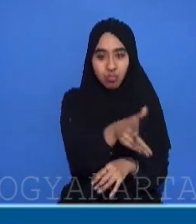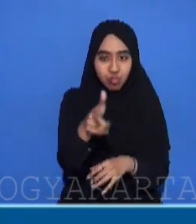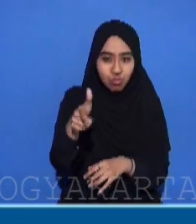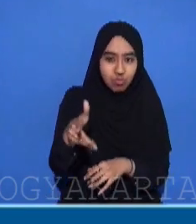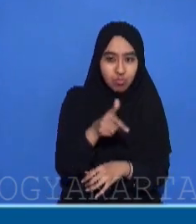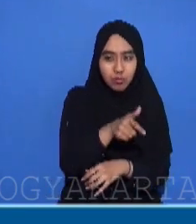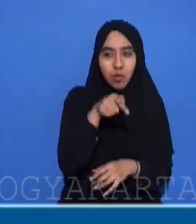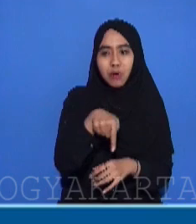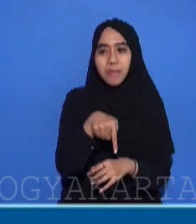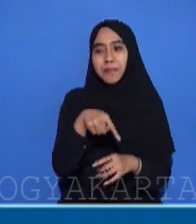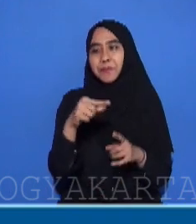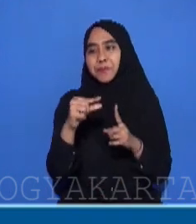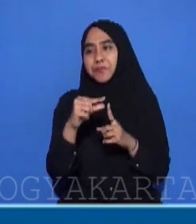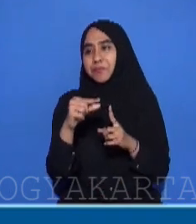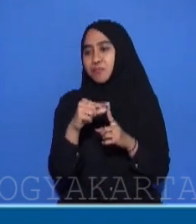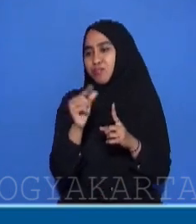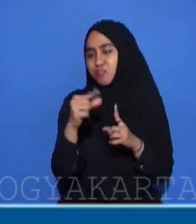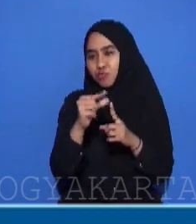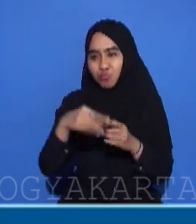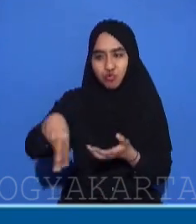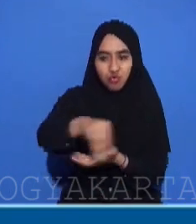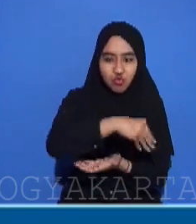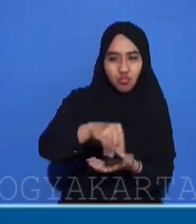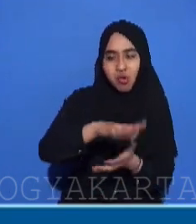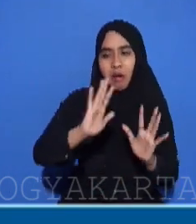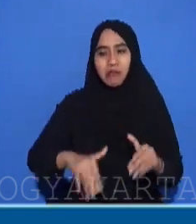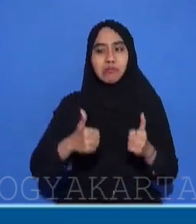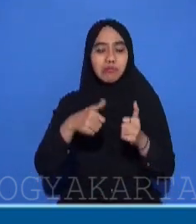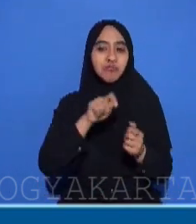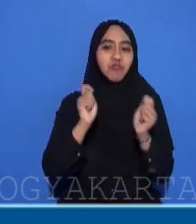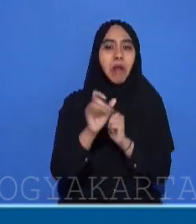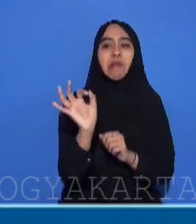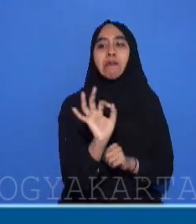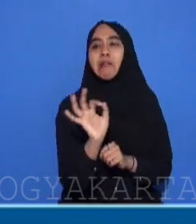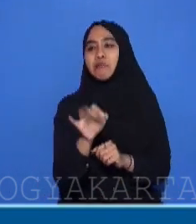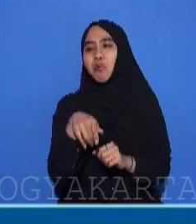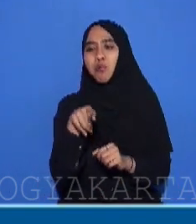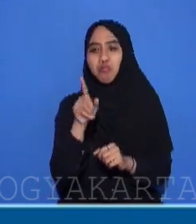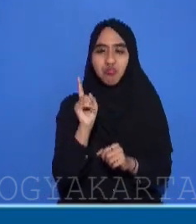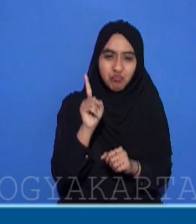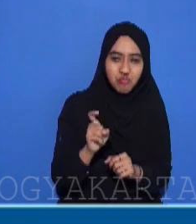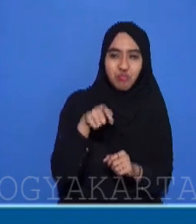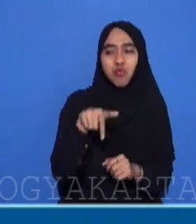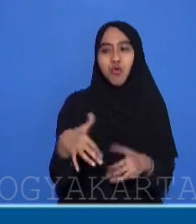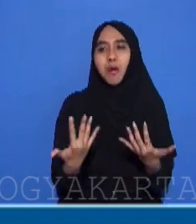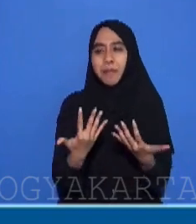pestisid alami asilipunugi derelanut pengam Kang t